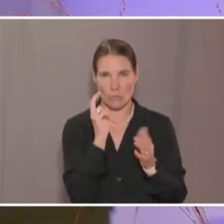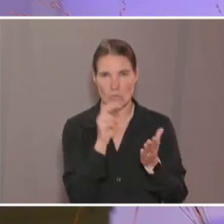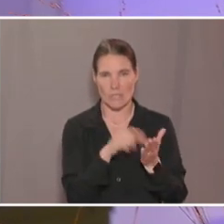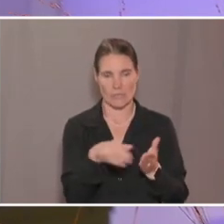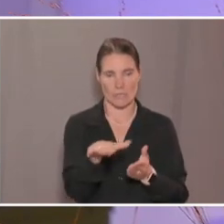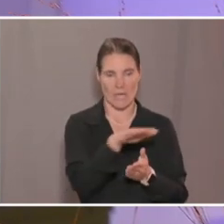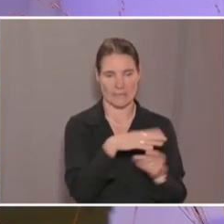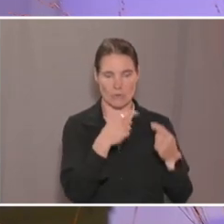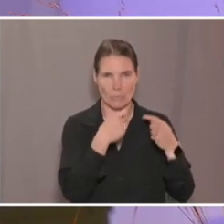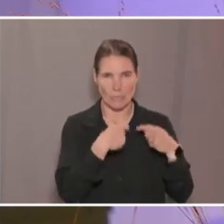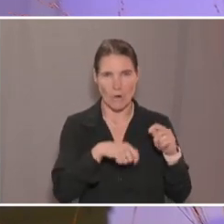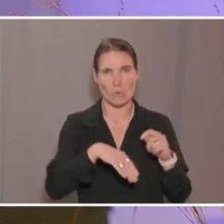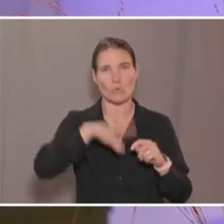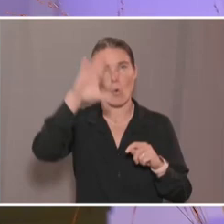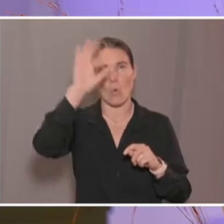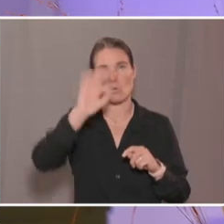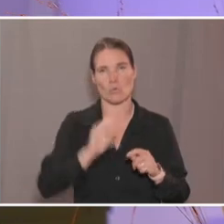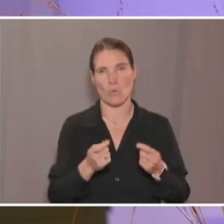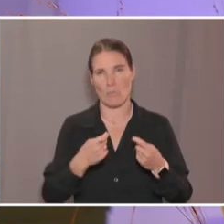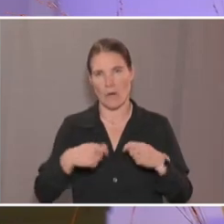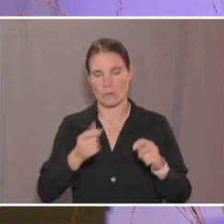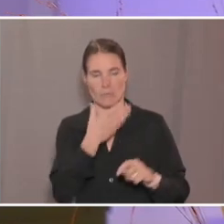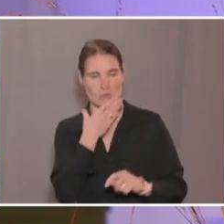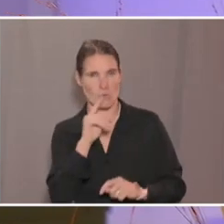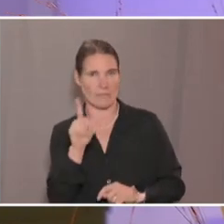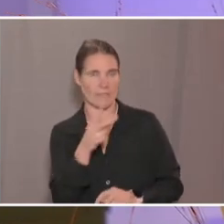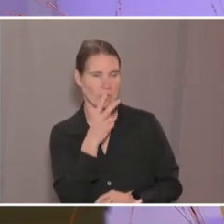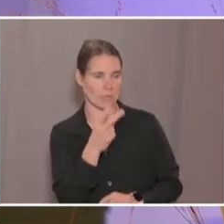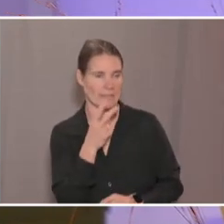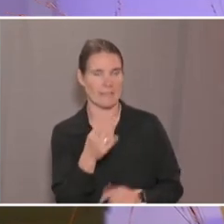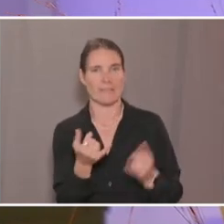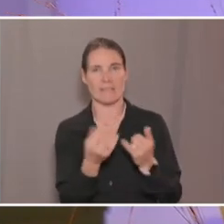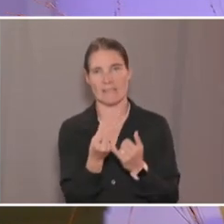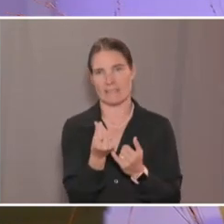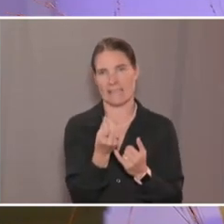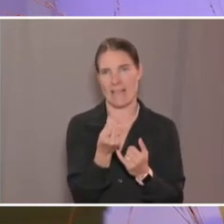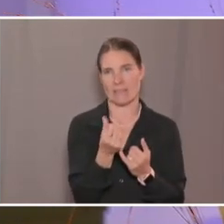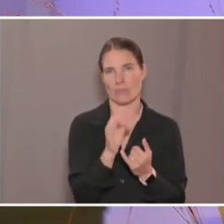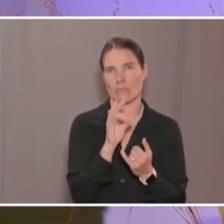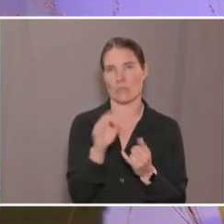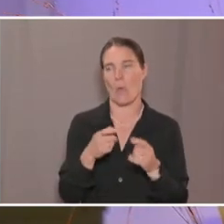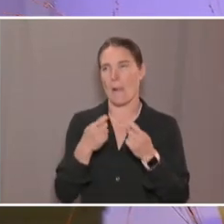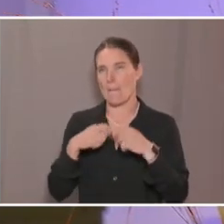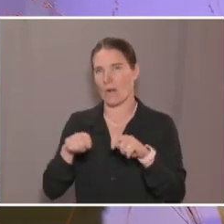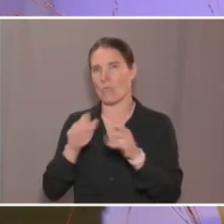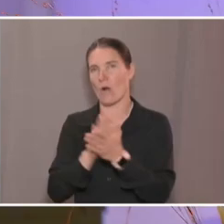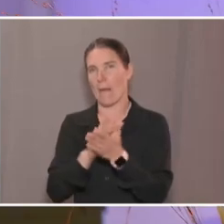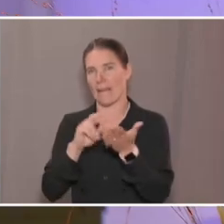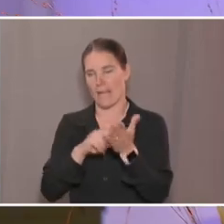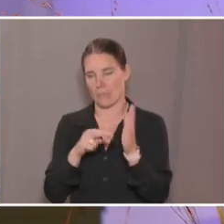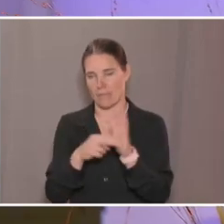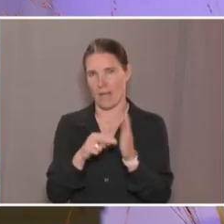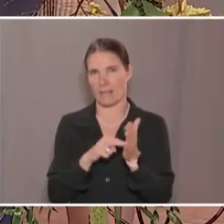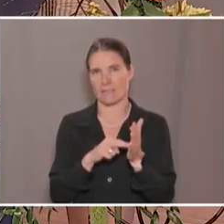den Hochschulbau, ist es immer wieder schön zu sehen, wie das Geld, das man für Bauvorhaben einplant, vor Ort